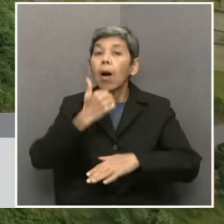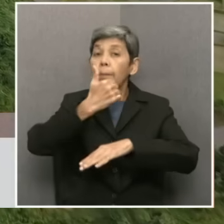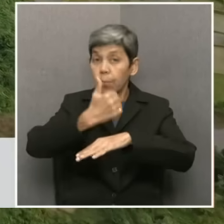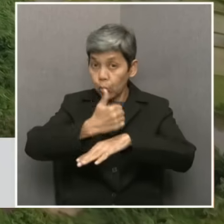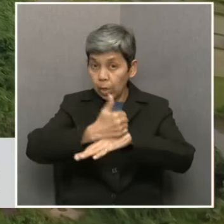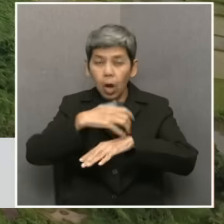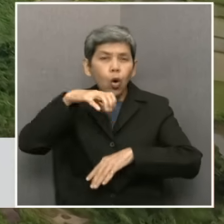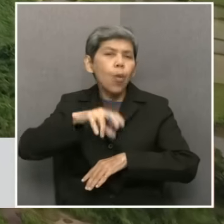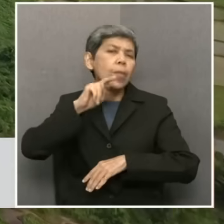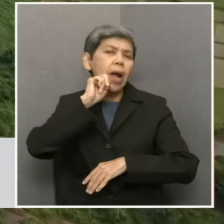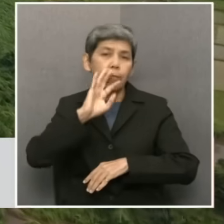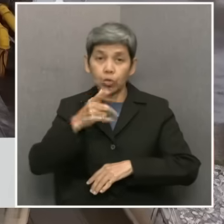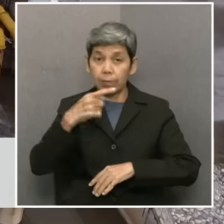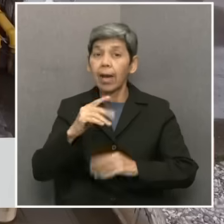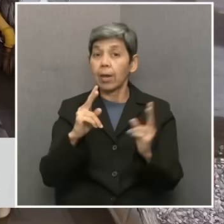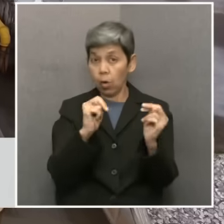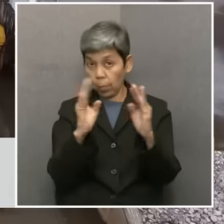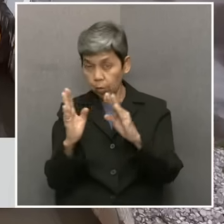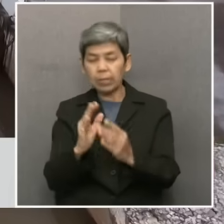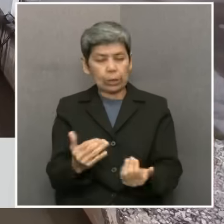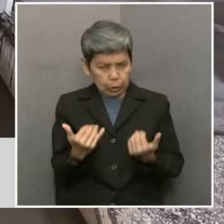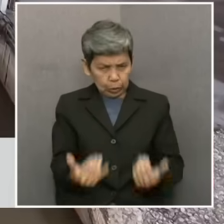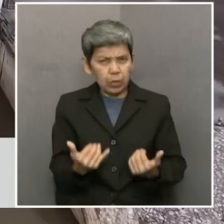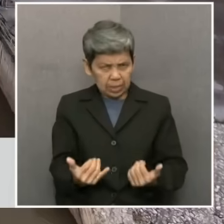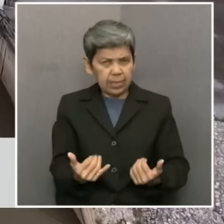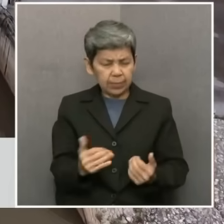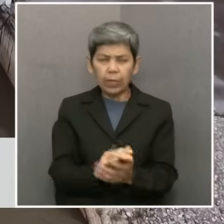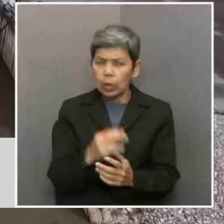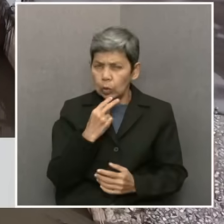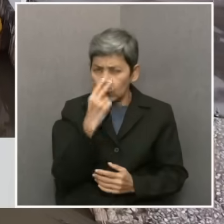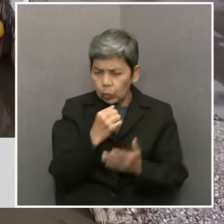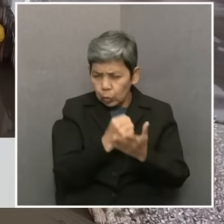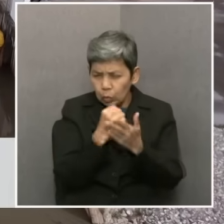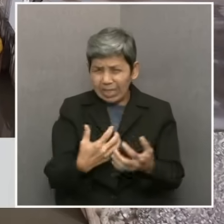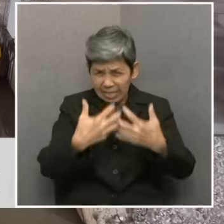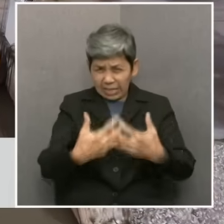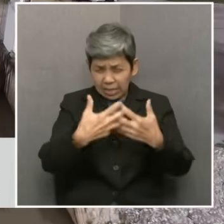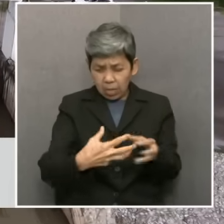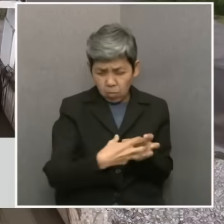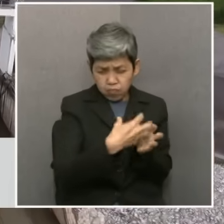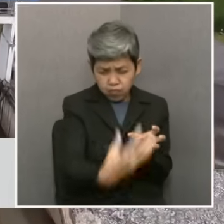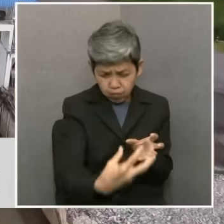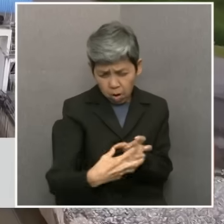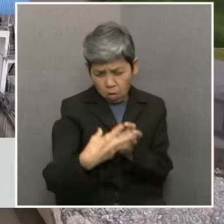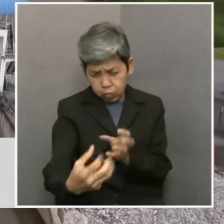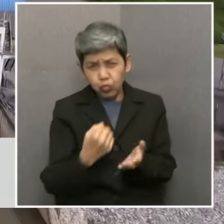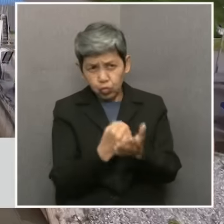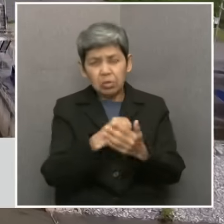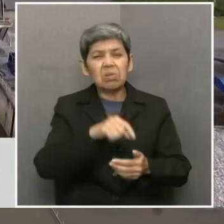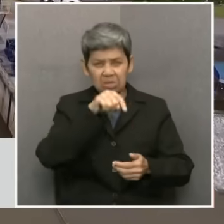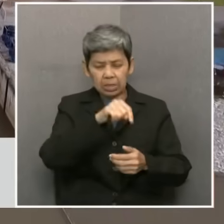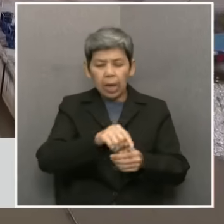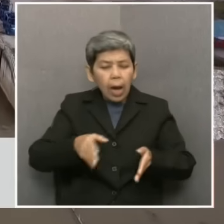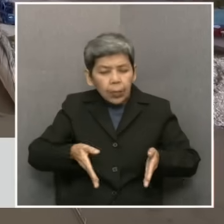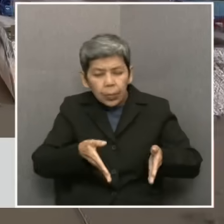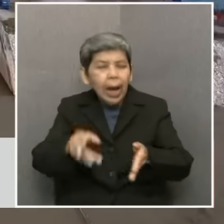ชลประทานจังหวัดนครพนมเปิดเผยนะคะว่าตอนนี้จุดสำคัญที่จะต้องเสริมเครื่องสูบน้ำก็คือลำห้วยบางกอที่รองรับ